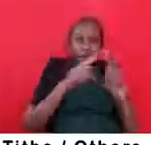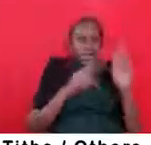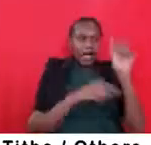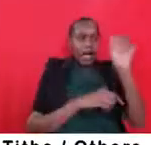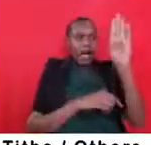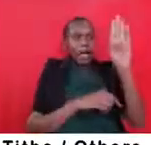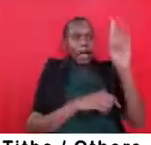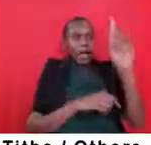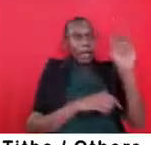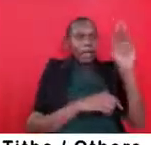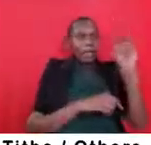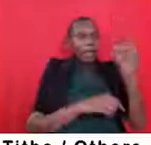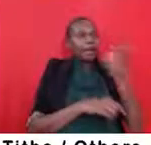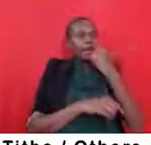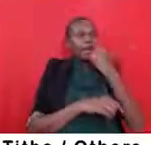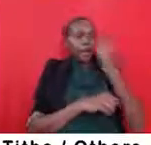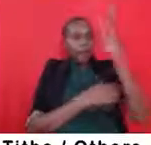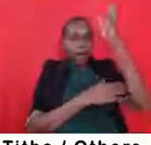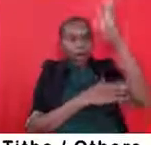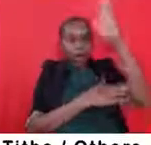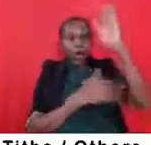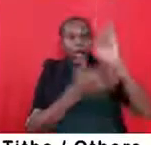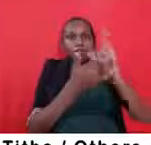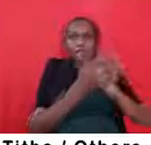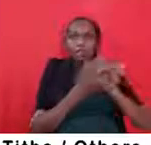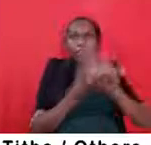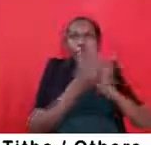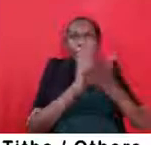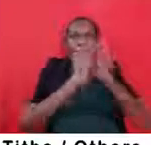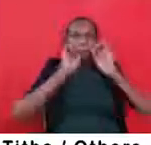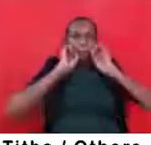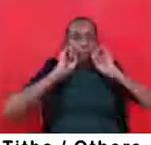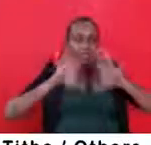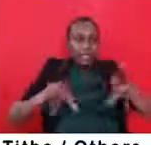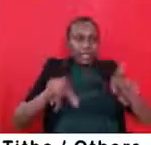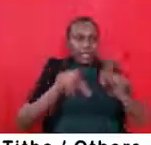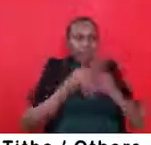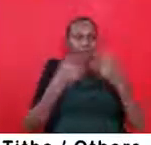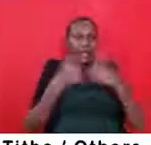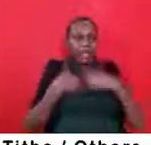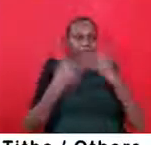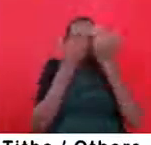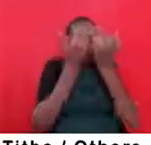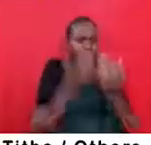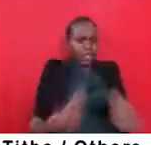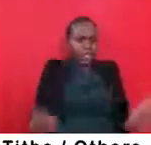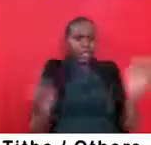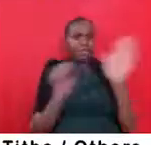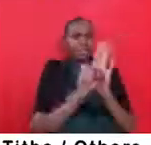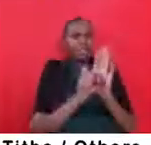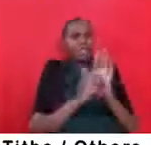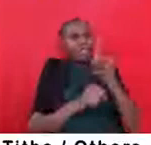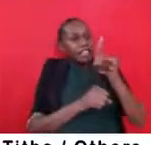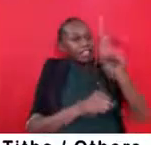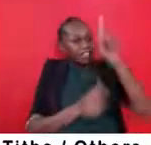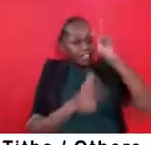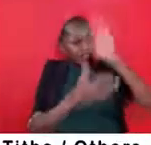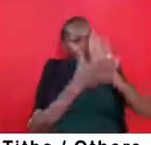Abraham alipoambiwa na Mungu ya kwamba atabarikiwa na atapewa watoto wengi, yeye